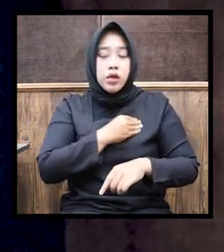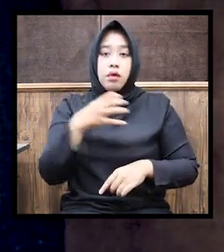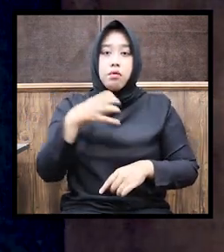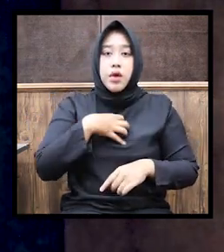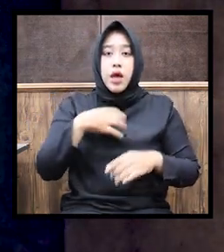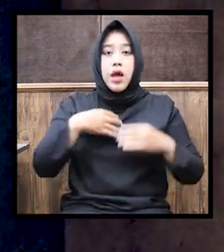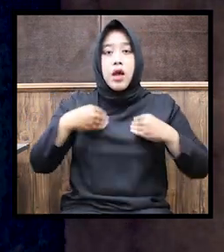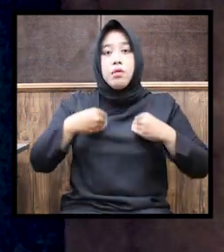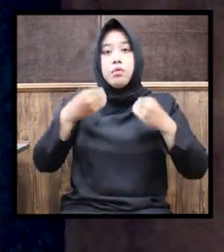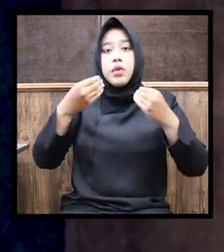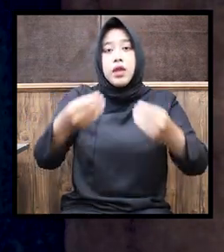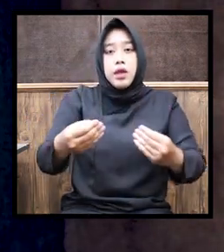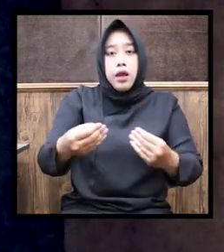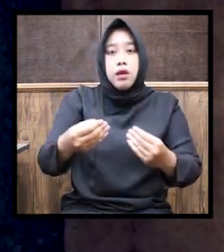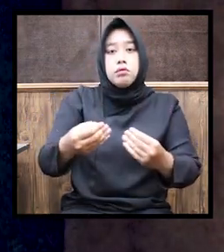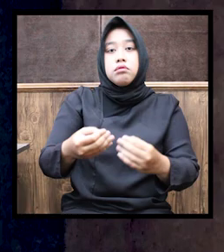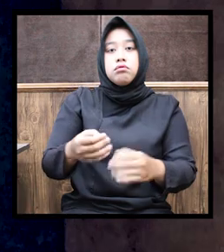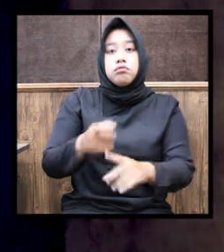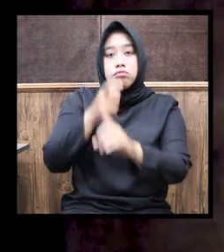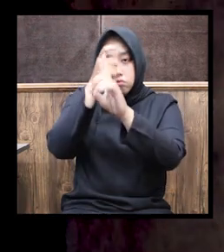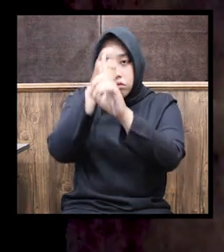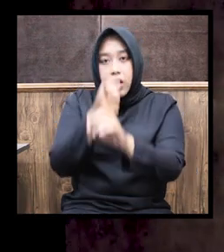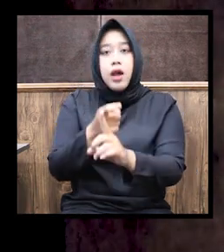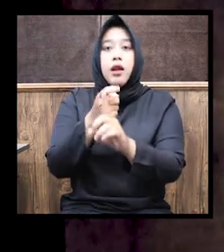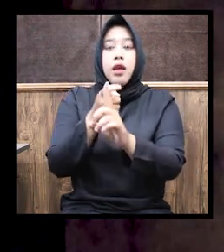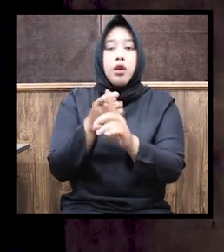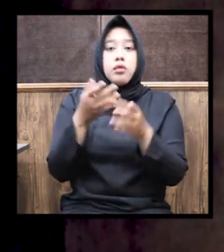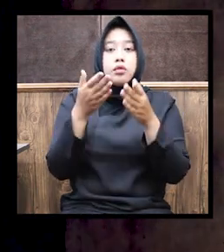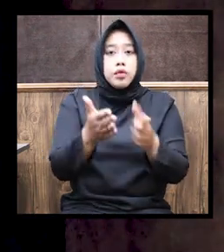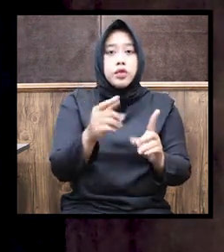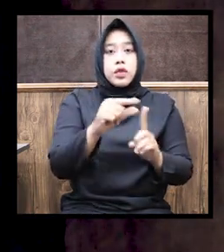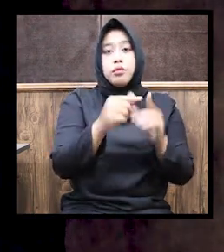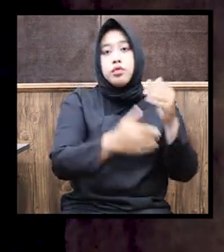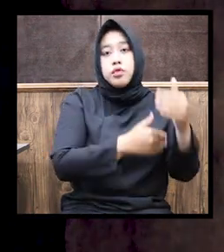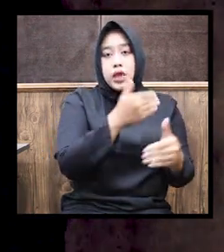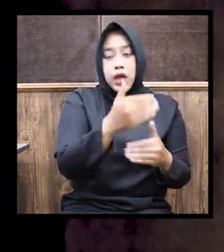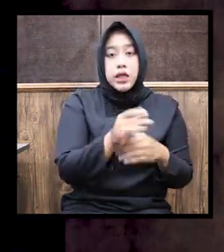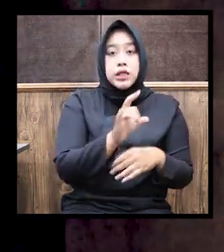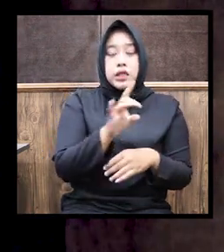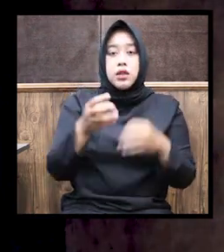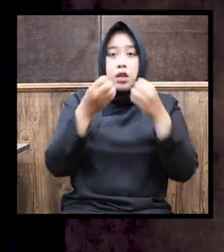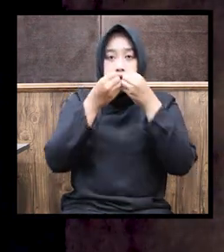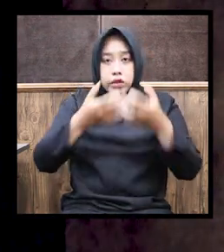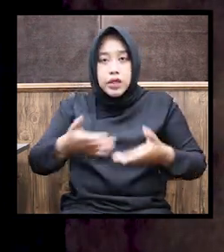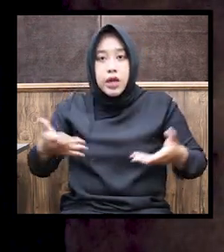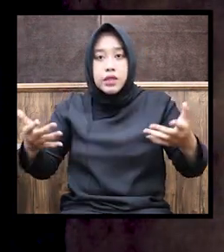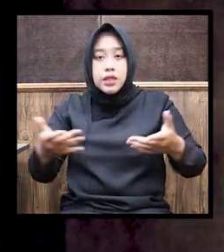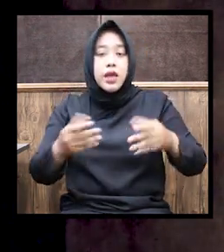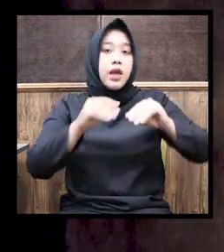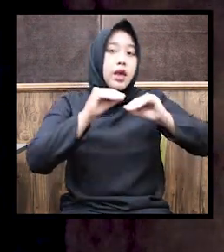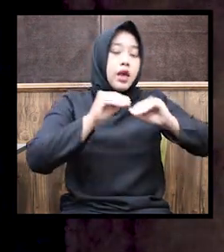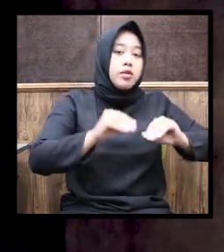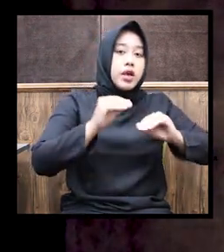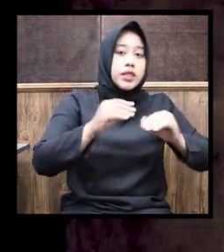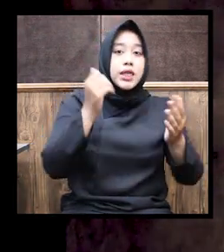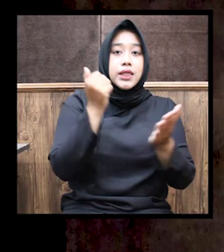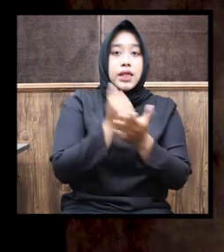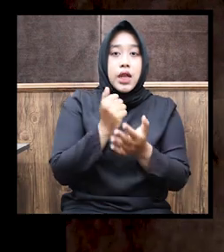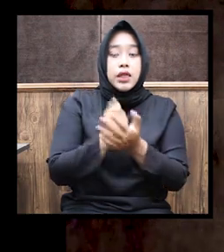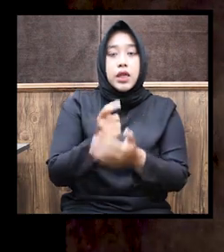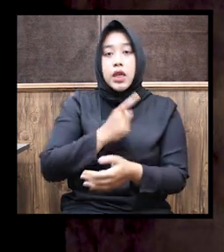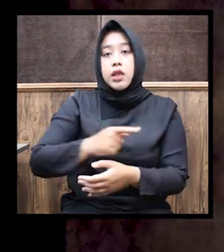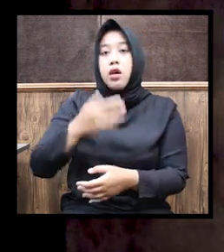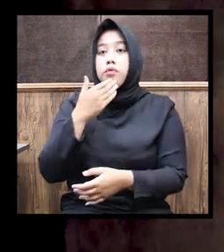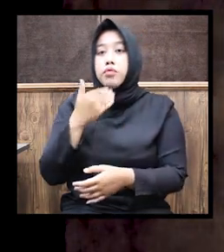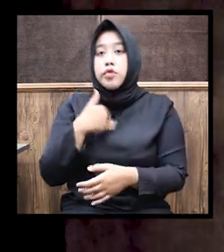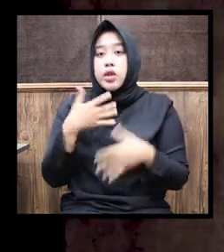memberikan penghargaan kepada perusahaan ya itu paling tidak Selain Kita sosialisasi edukasi Ternyata kita juga punya